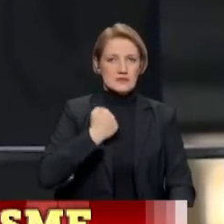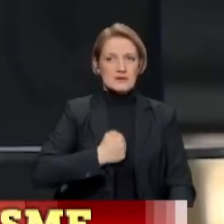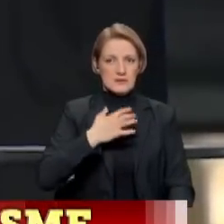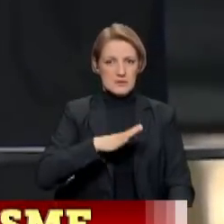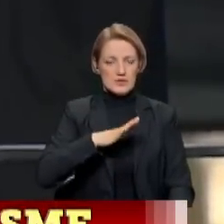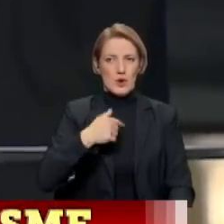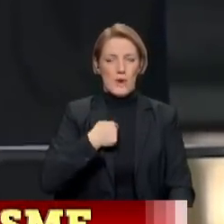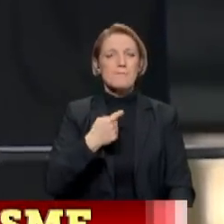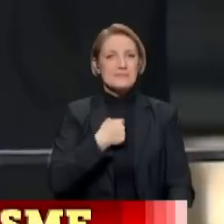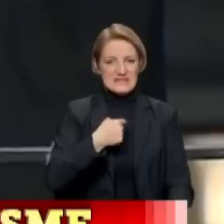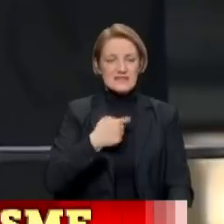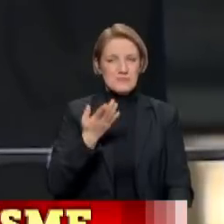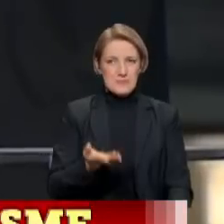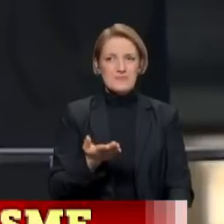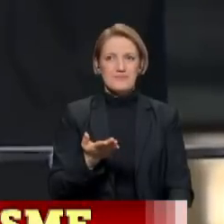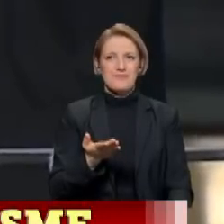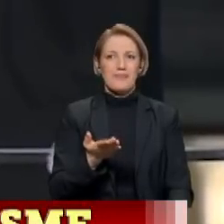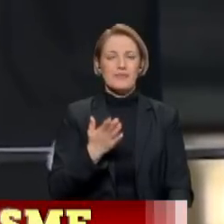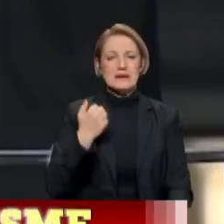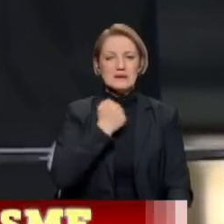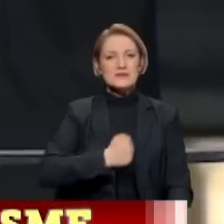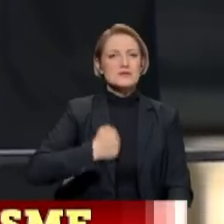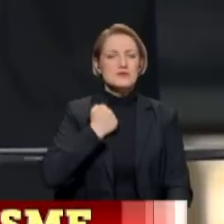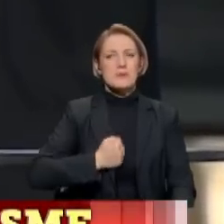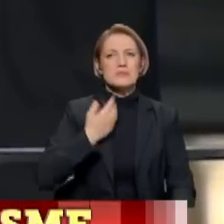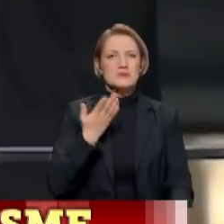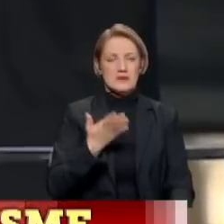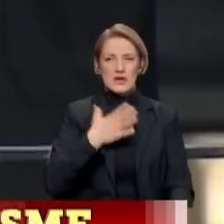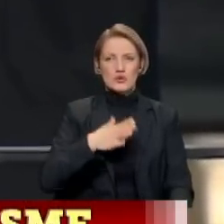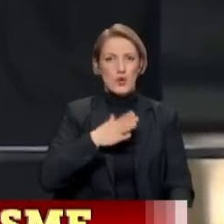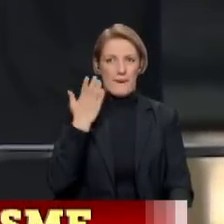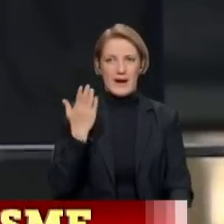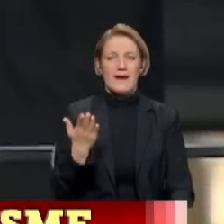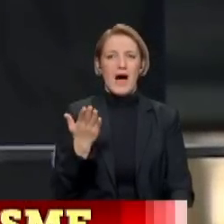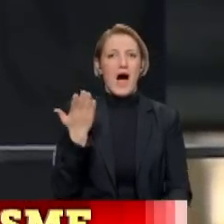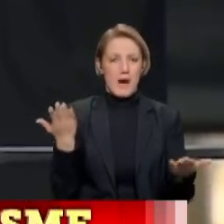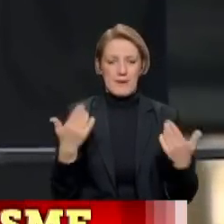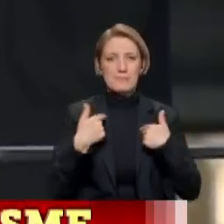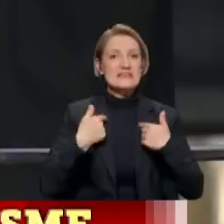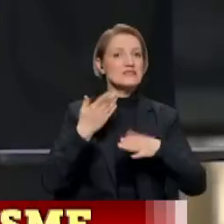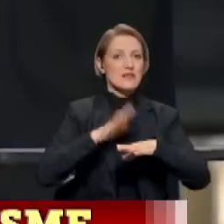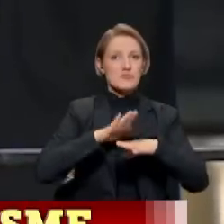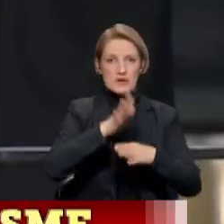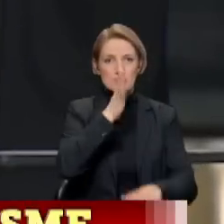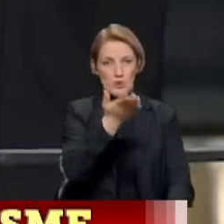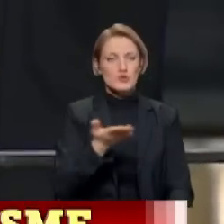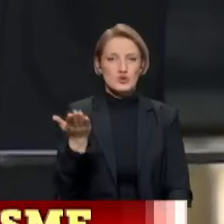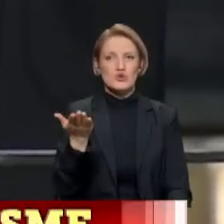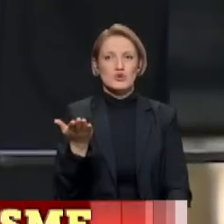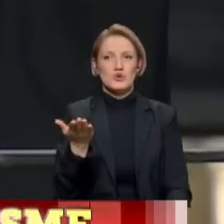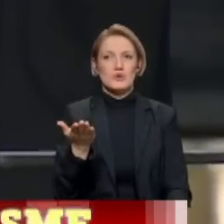istiyorlar. Onlar bizi öfkelendirmek istiyorlar. Ama biz ne yapacağız biliyor